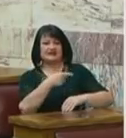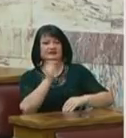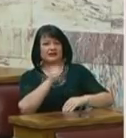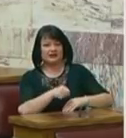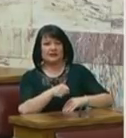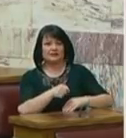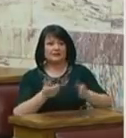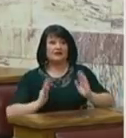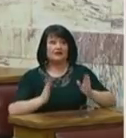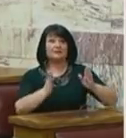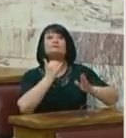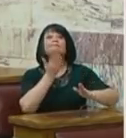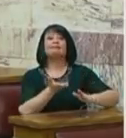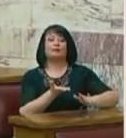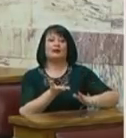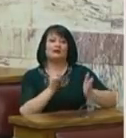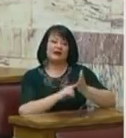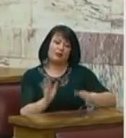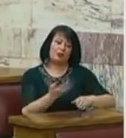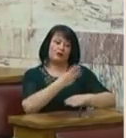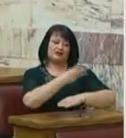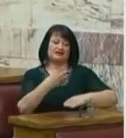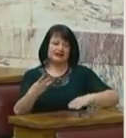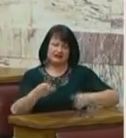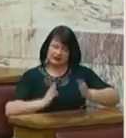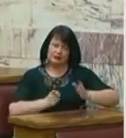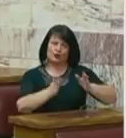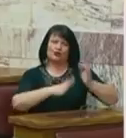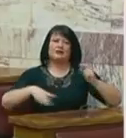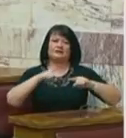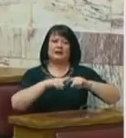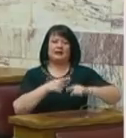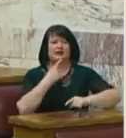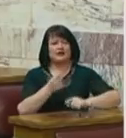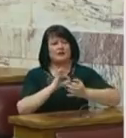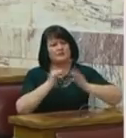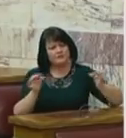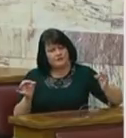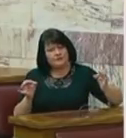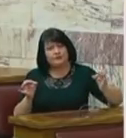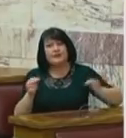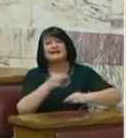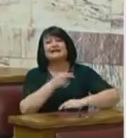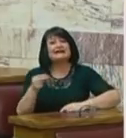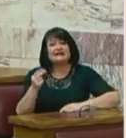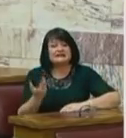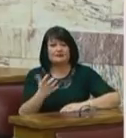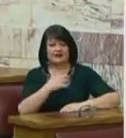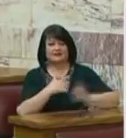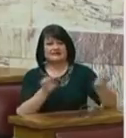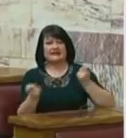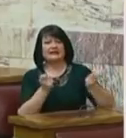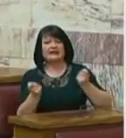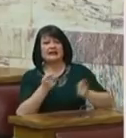μπορεί να πάει μπροστά. Και έχω περιγράψει με πολύ αναλυτικό τρόπο τι συνιστά στρατηγική ήττα του